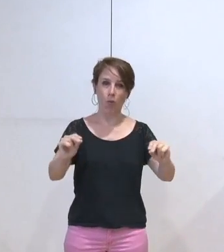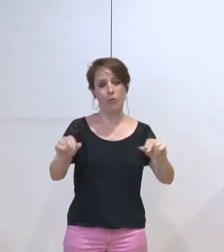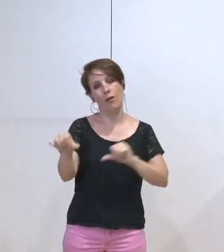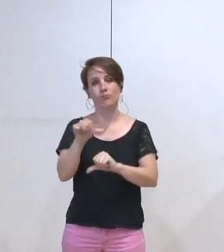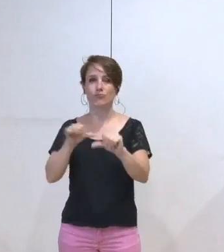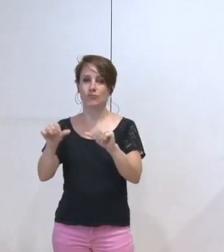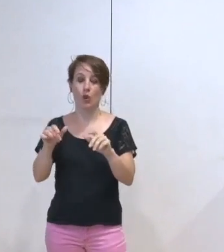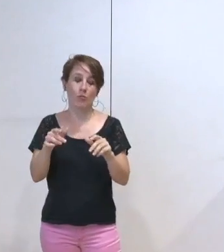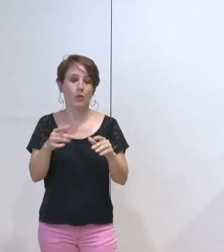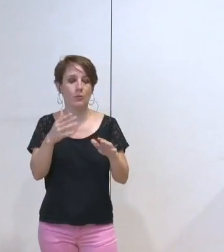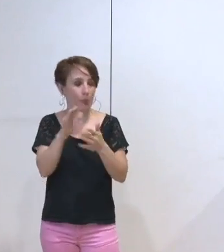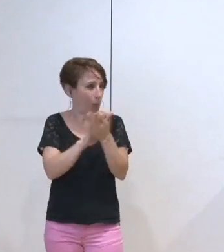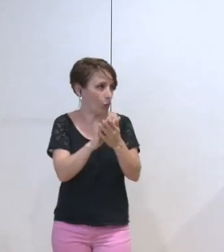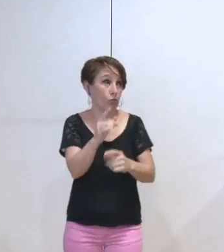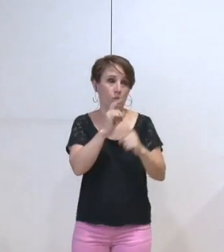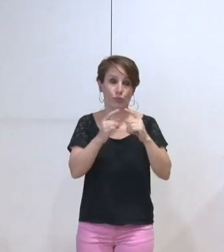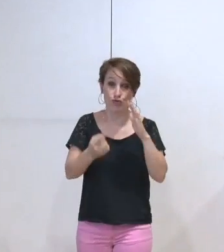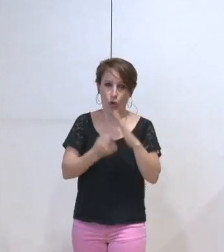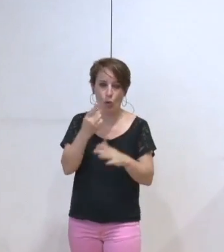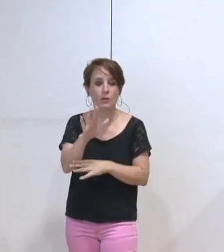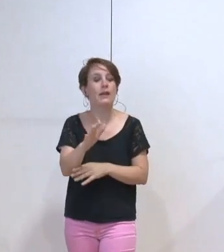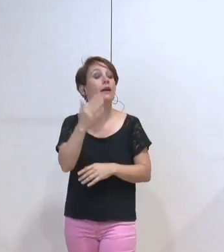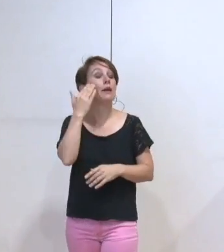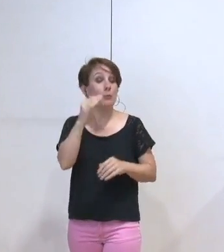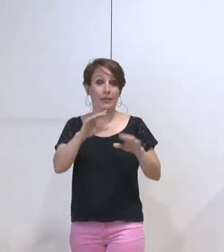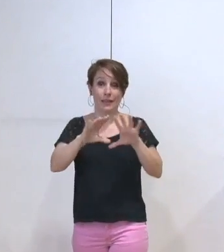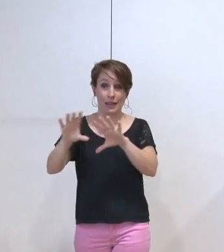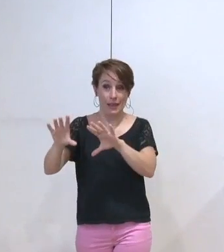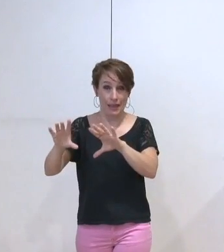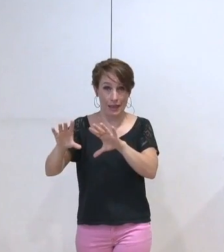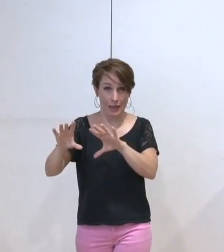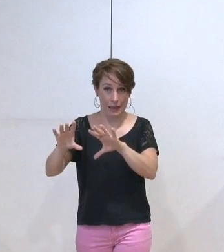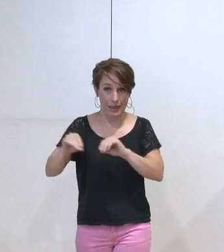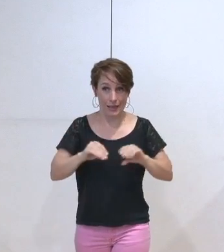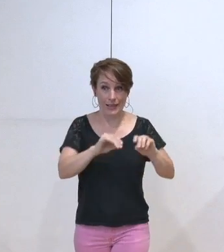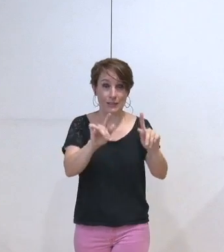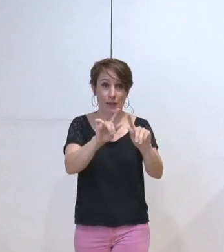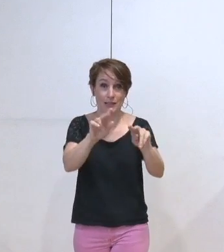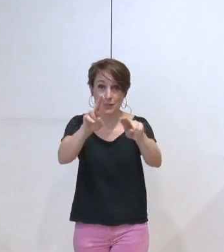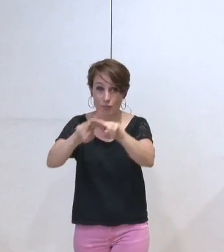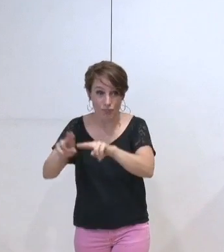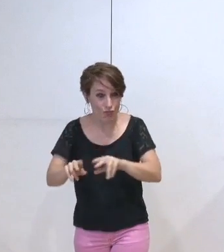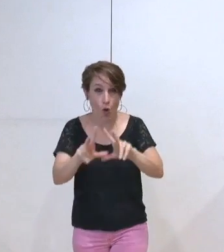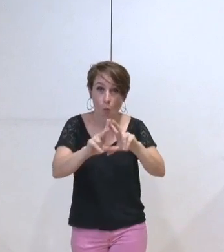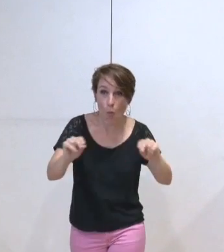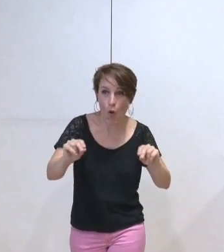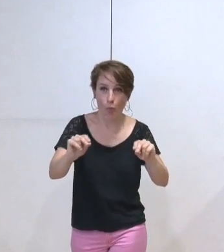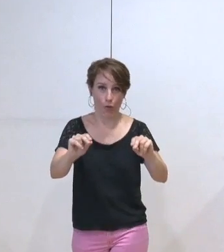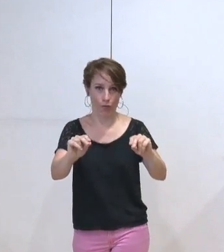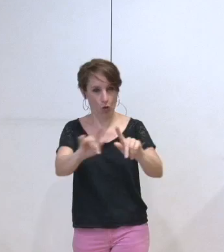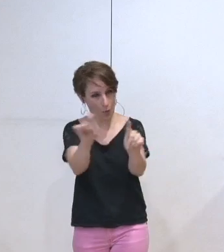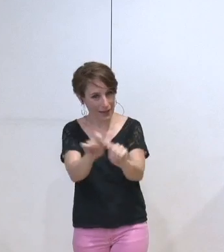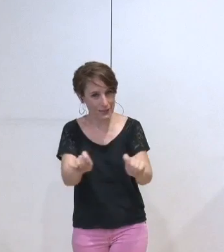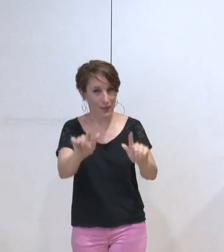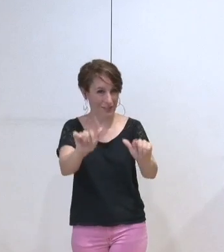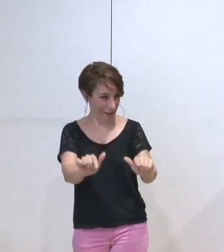alors je recommence par ailleurs un espace entretenu est respecté alors qu'un espace mal entretenu ou peu entretenu